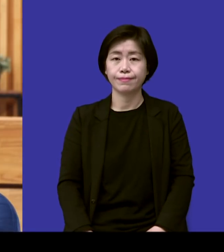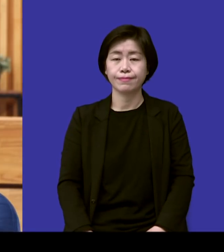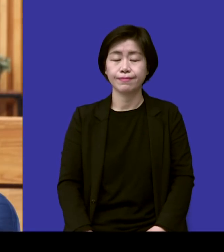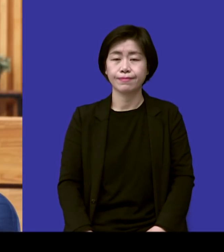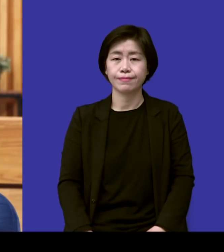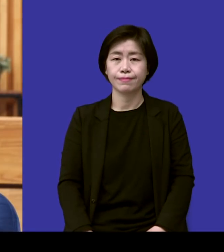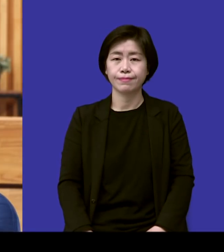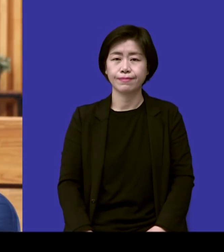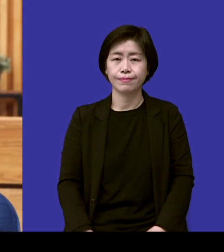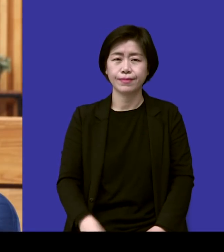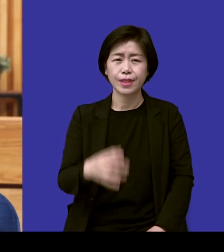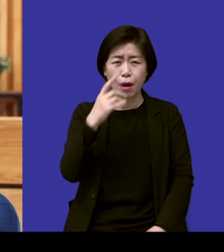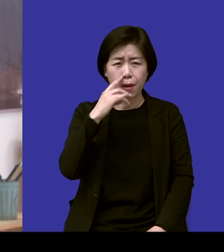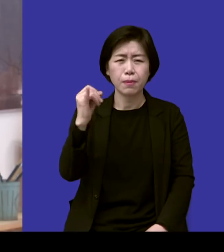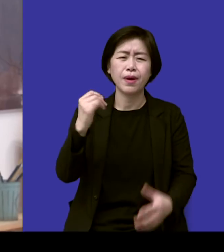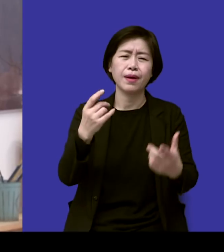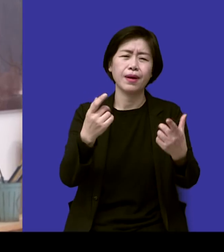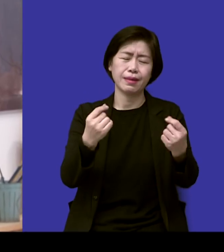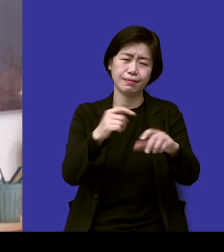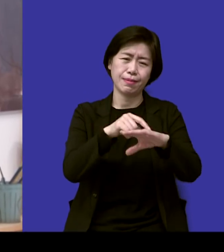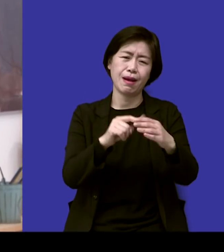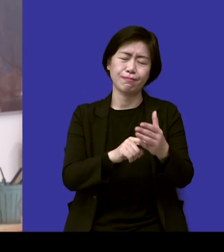엄마처럼 키우려고